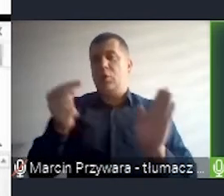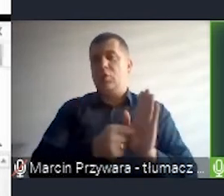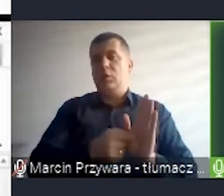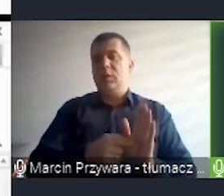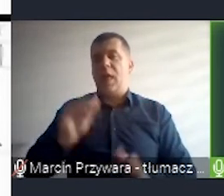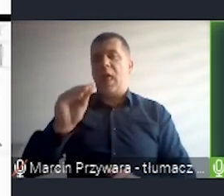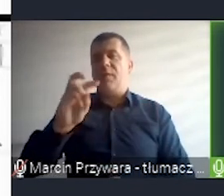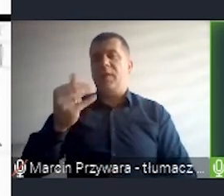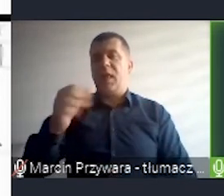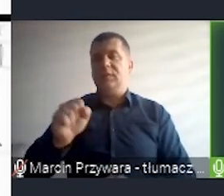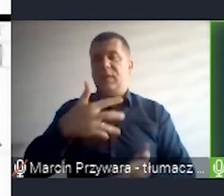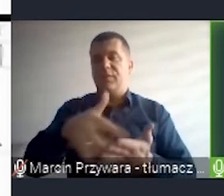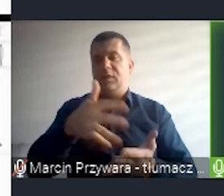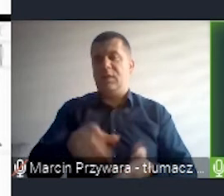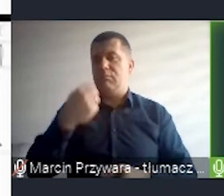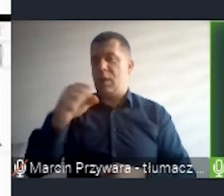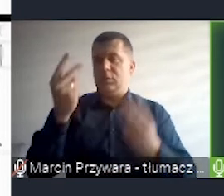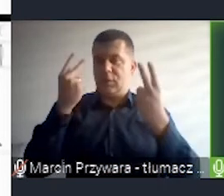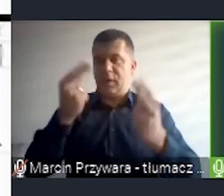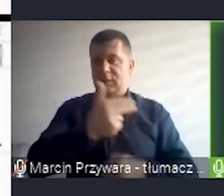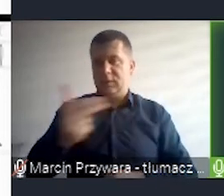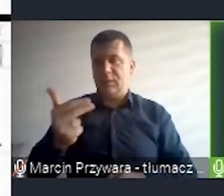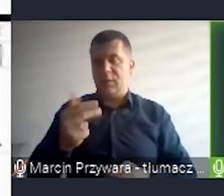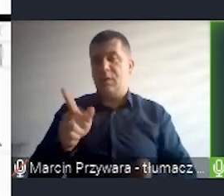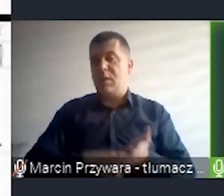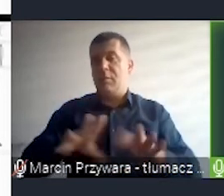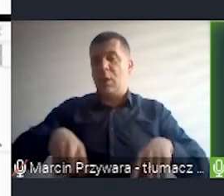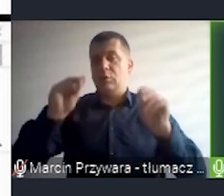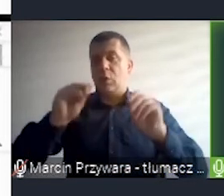wyodrębnionej ewidencji wydatków. To jest bardzo ważny temat na start projektu.